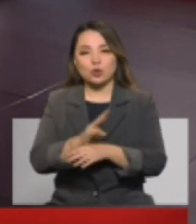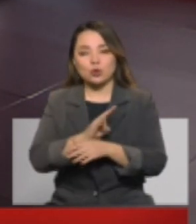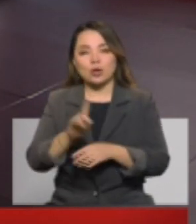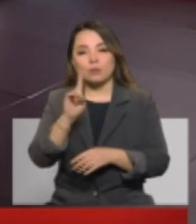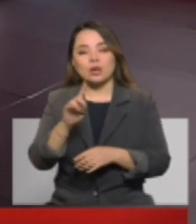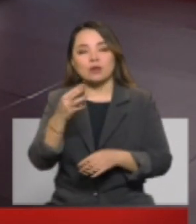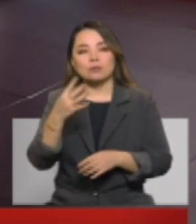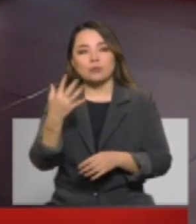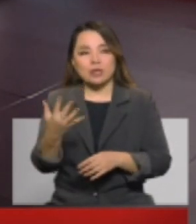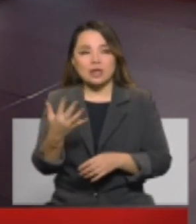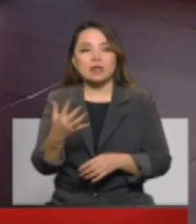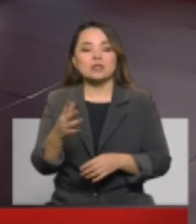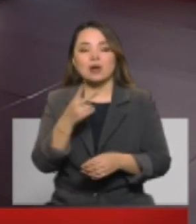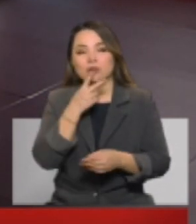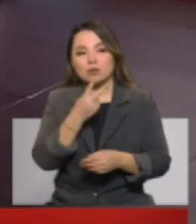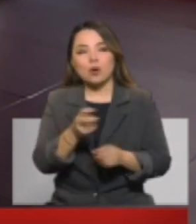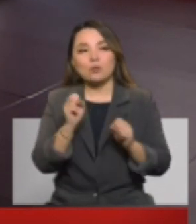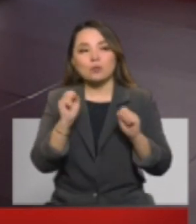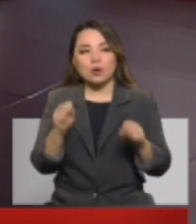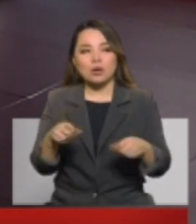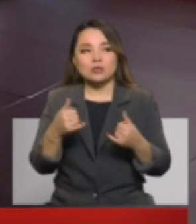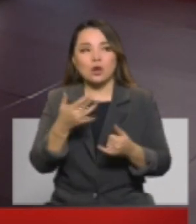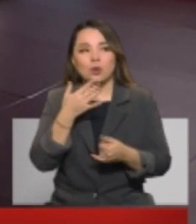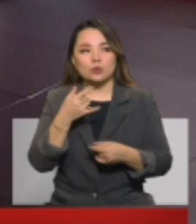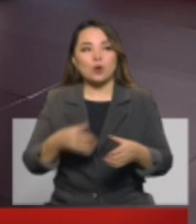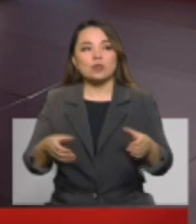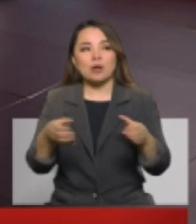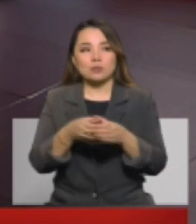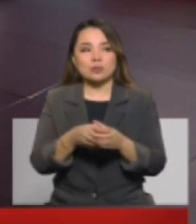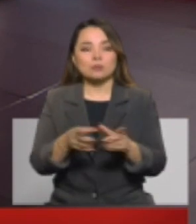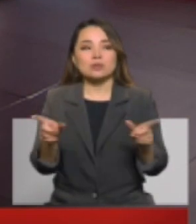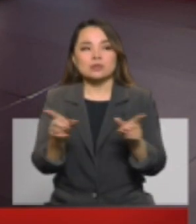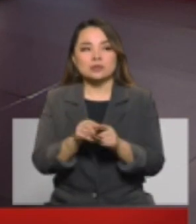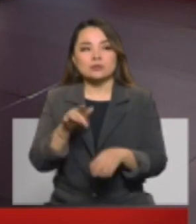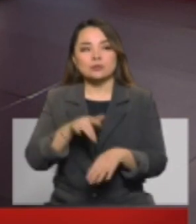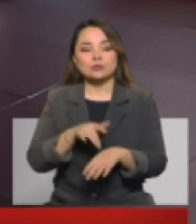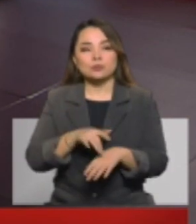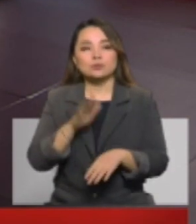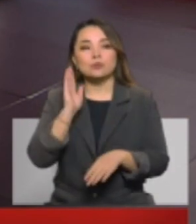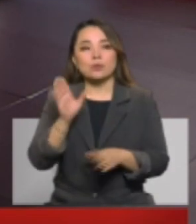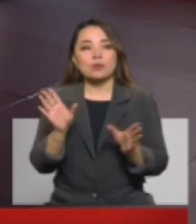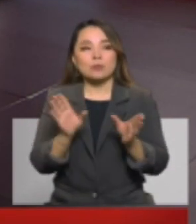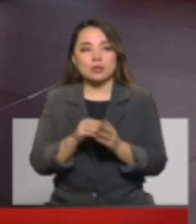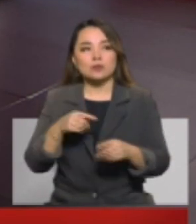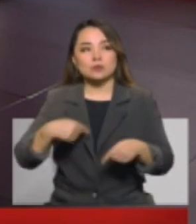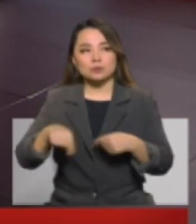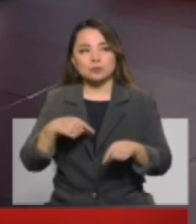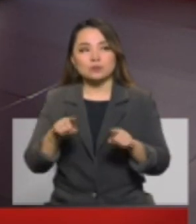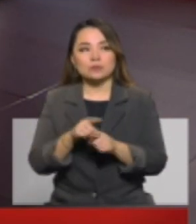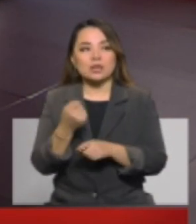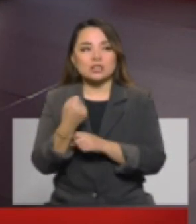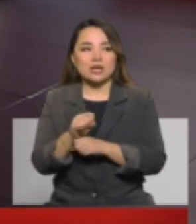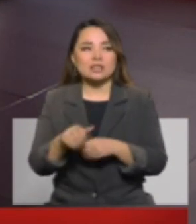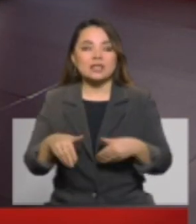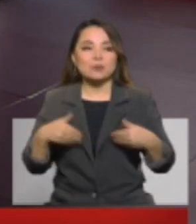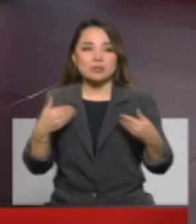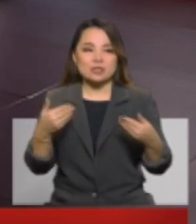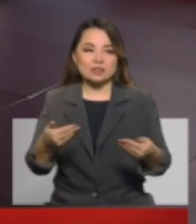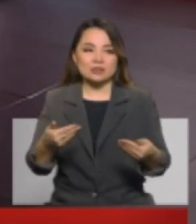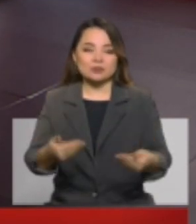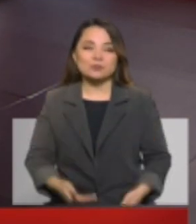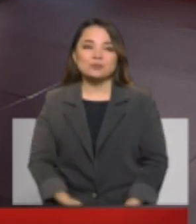сағат 1:45-те тамашалай аласыздар. Ұлттық құрамаға бірге жанкүйер болайық, футболшыларымызға жеңіс тілейміз.